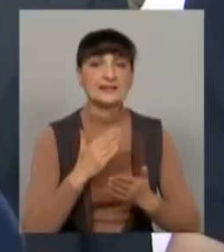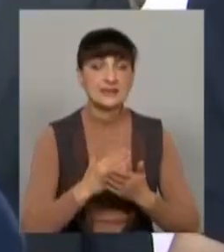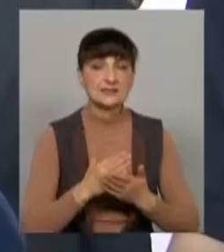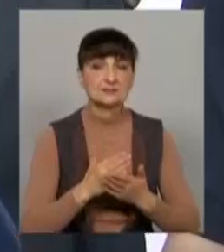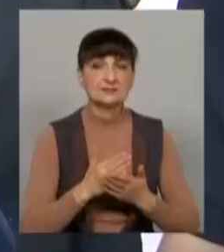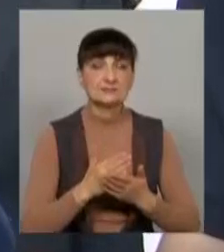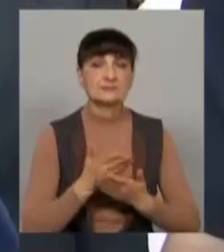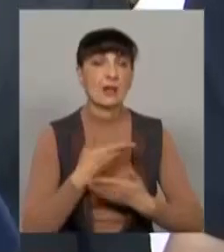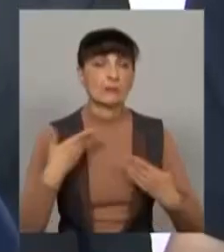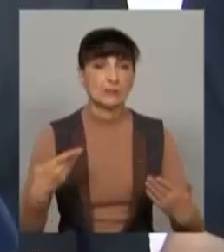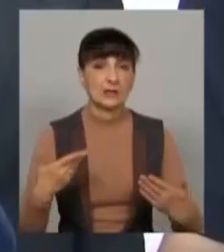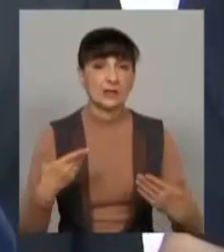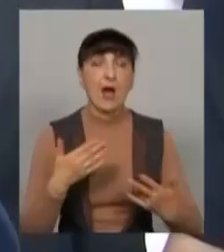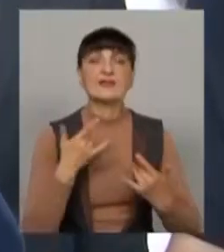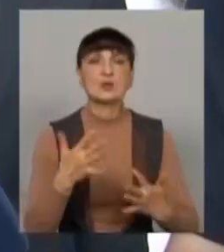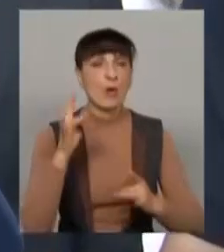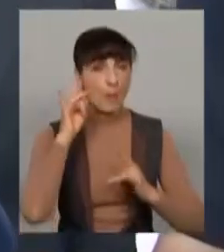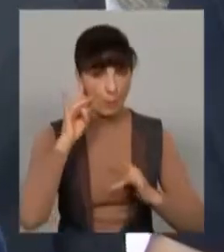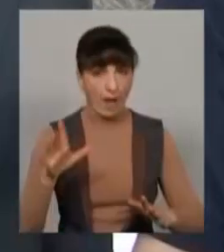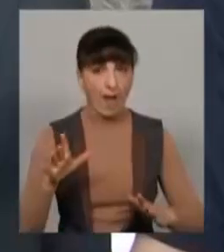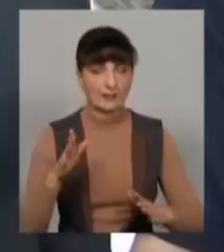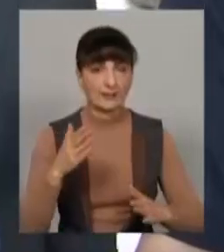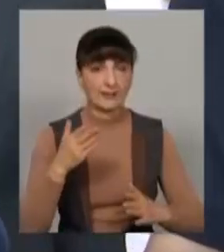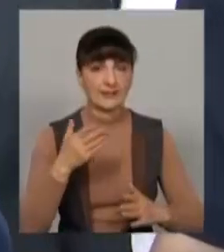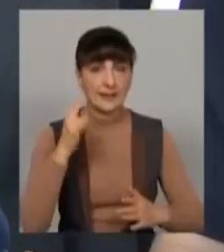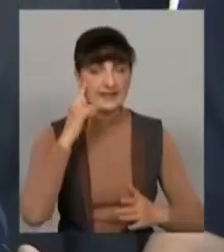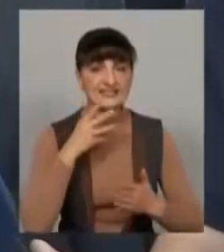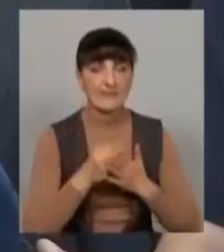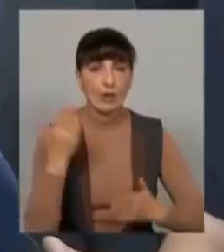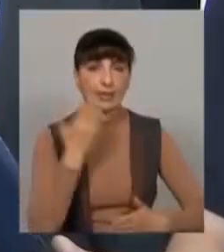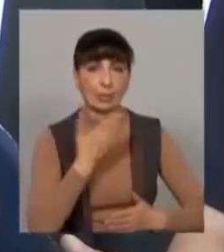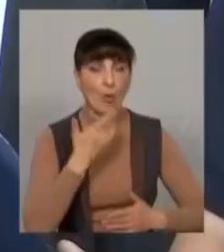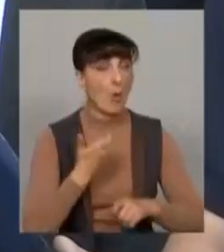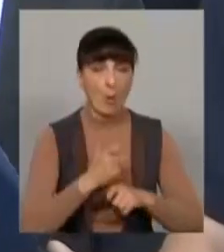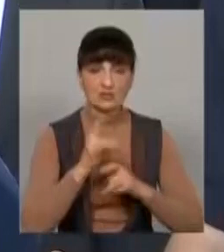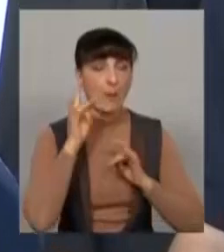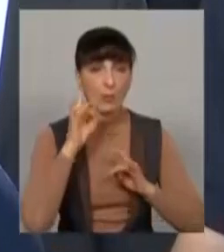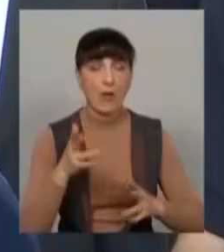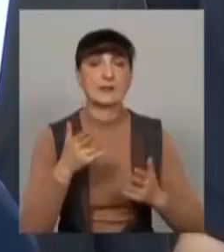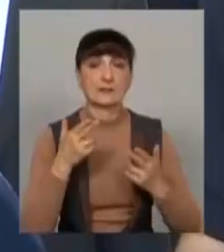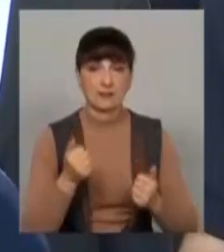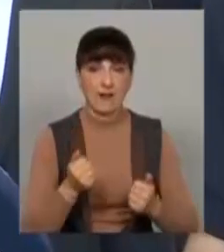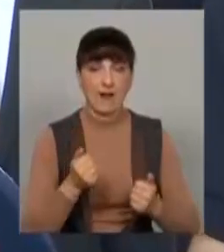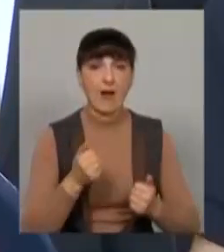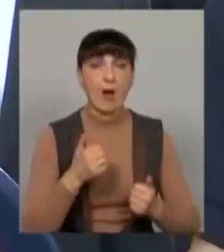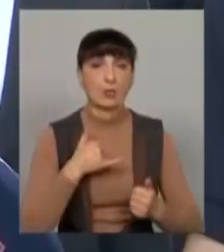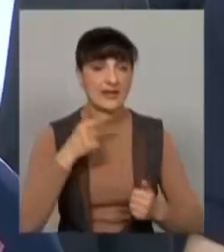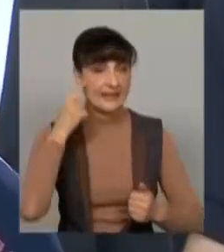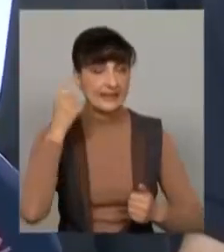народ. А насколько популярны вот эти сериалы казахстанские в вашей стране? Очень популярные у нас казахские.